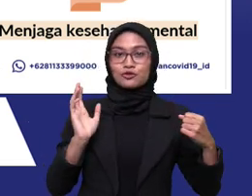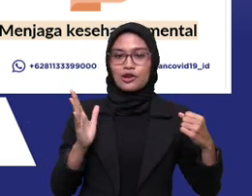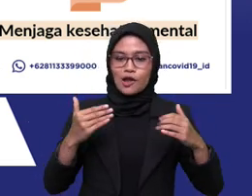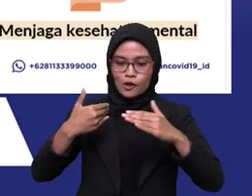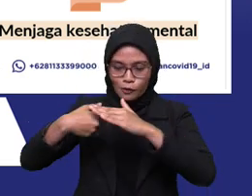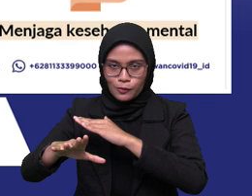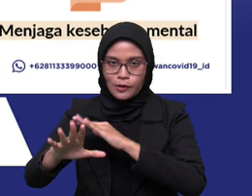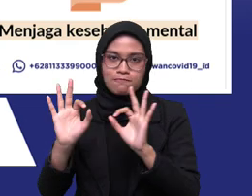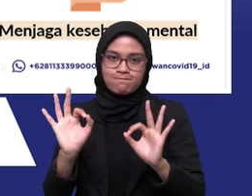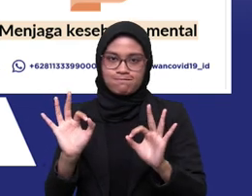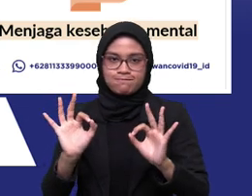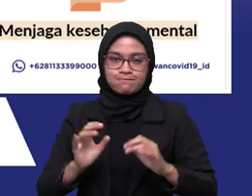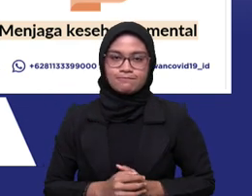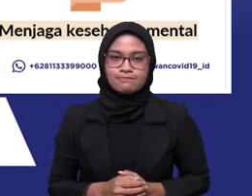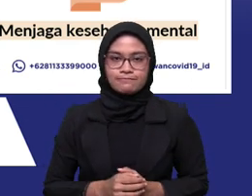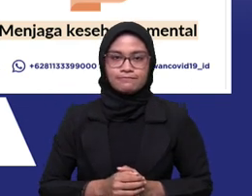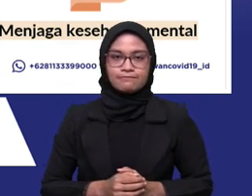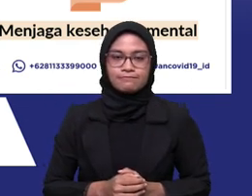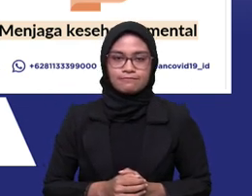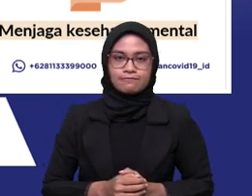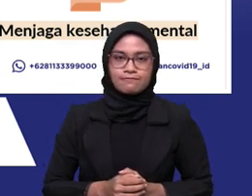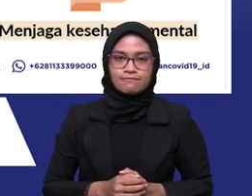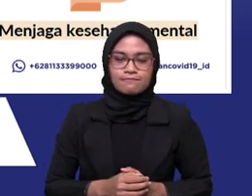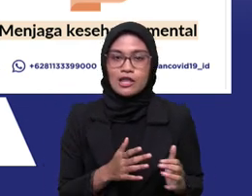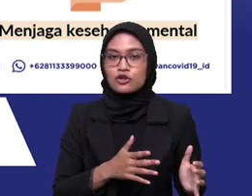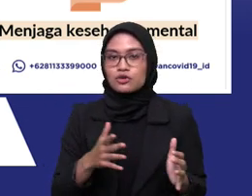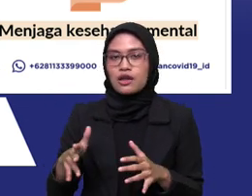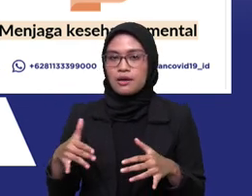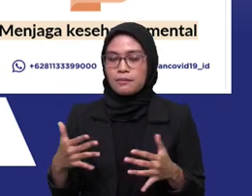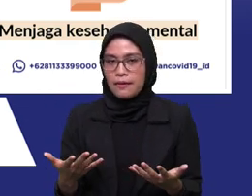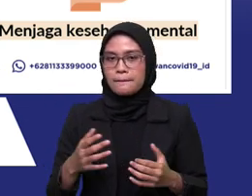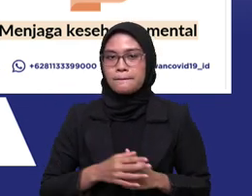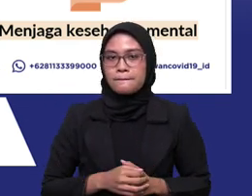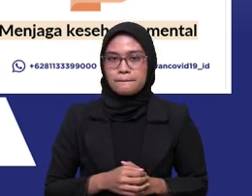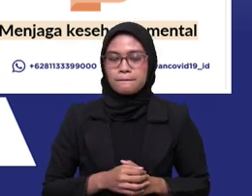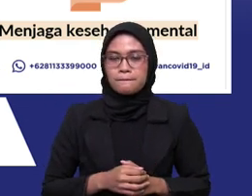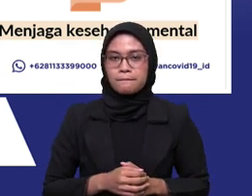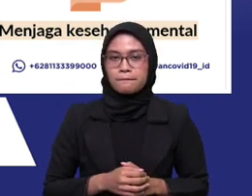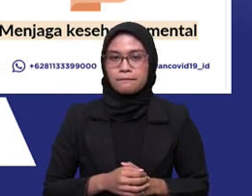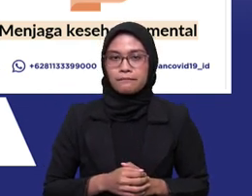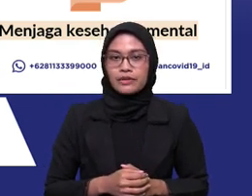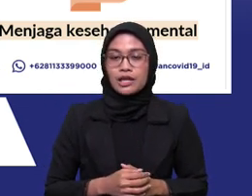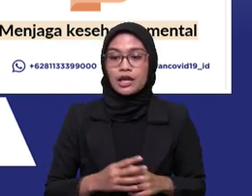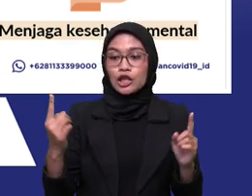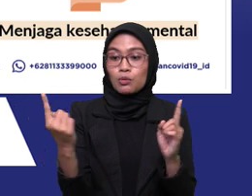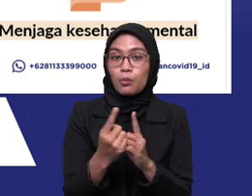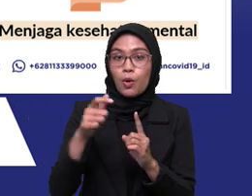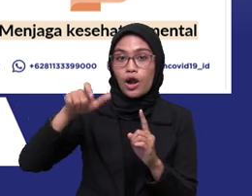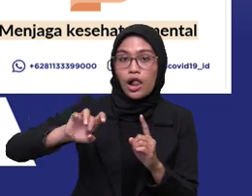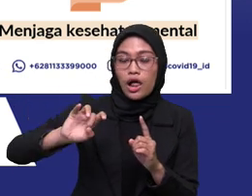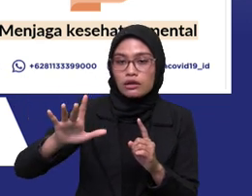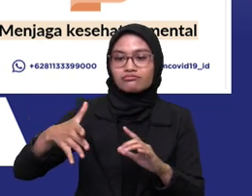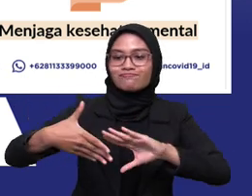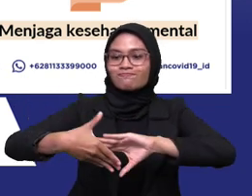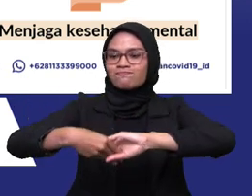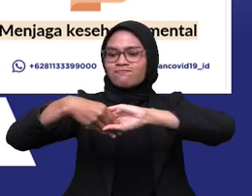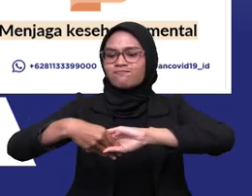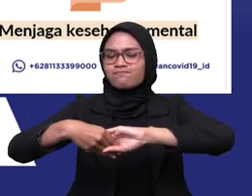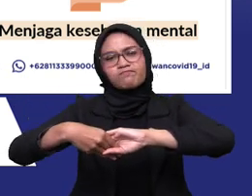kelima meminimalisir untuk berkontak fisik dengan orang lain contohnya berjabat tangan